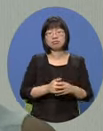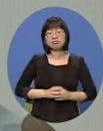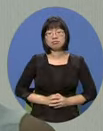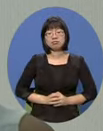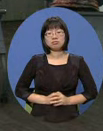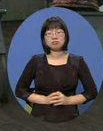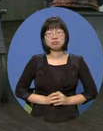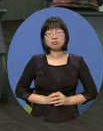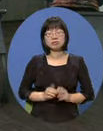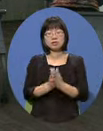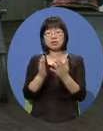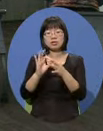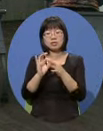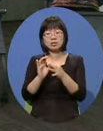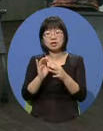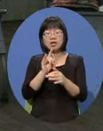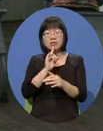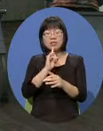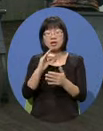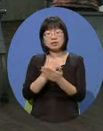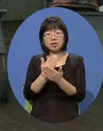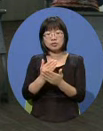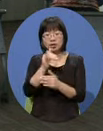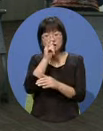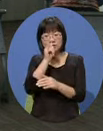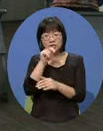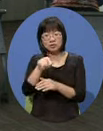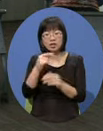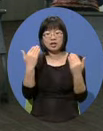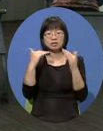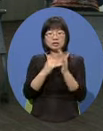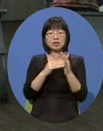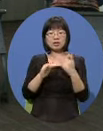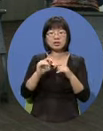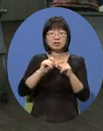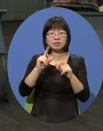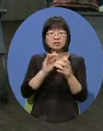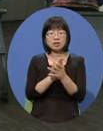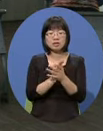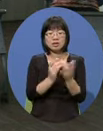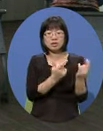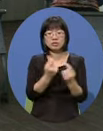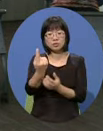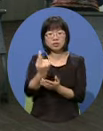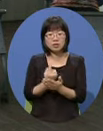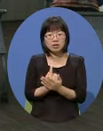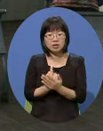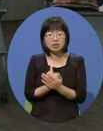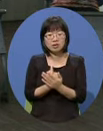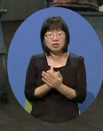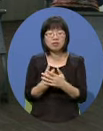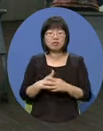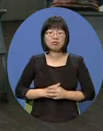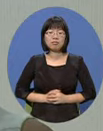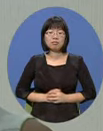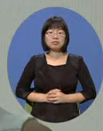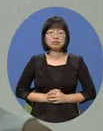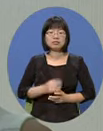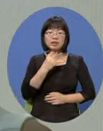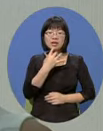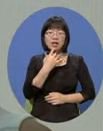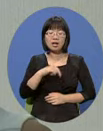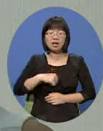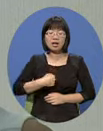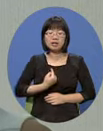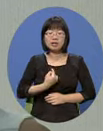그래서 책을 통해서 얘기를 나눈다거나 뭐 학교 끝나고 만에 거의 대부분 친구들이랑 같이 오는데 만에 하나 혼자 오게